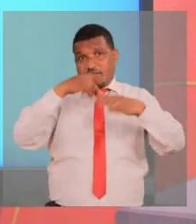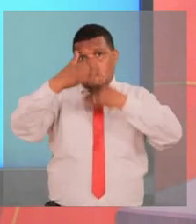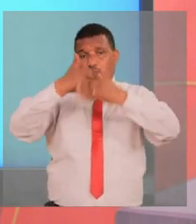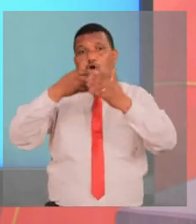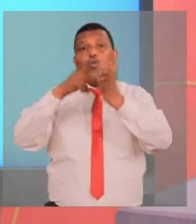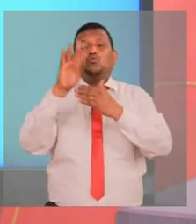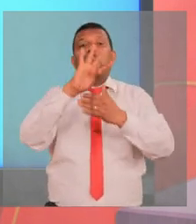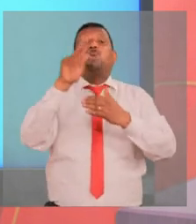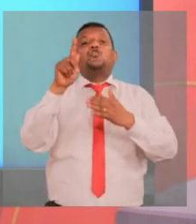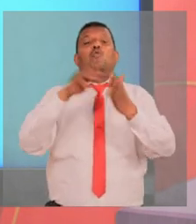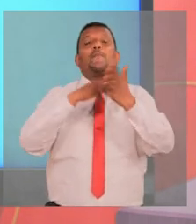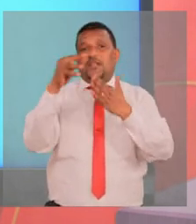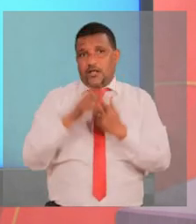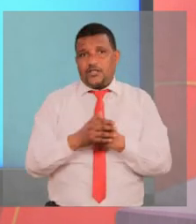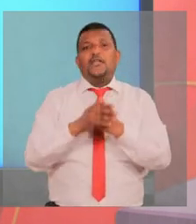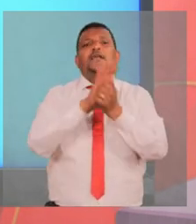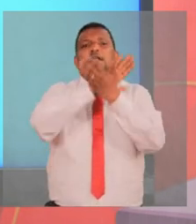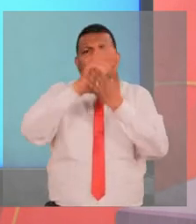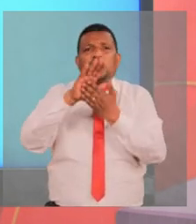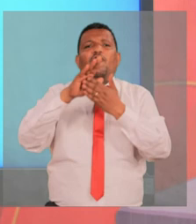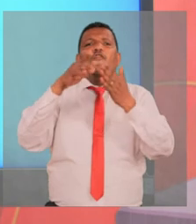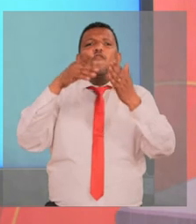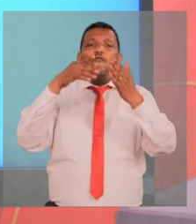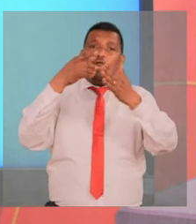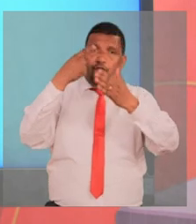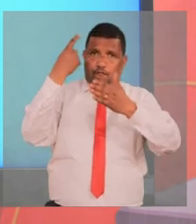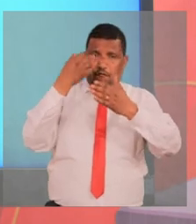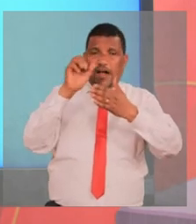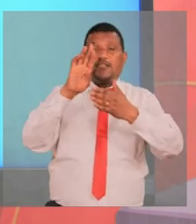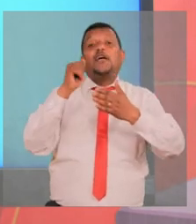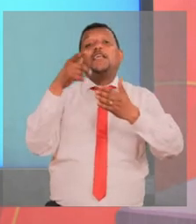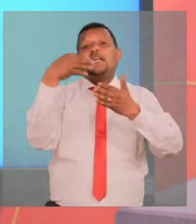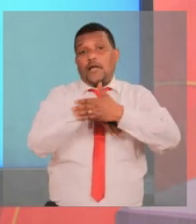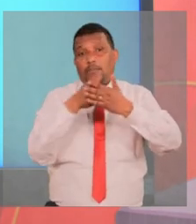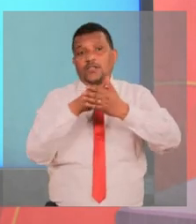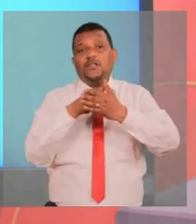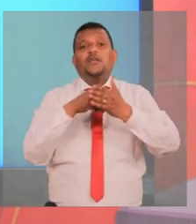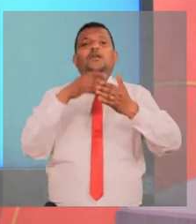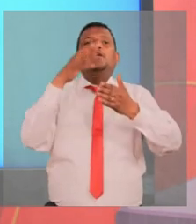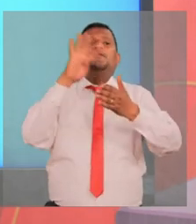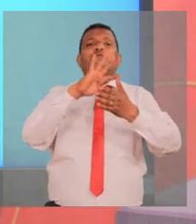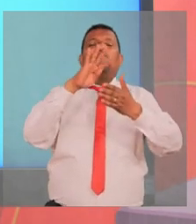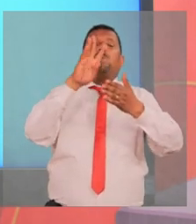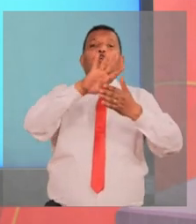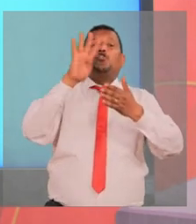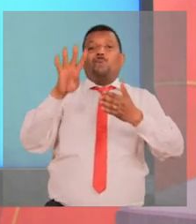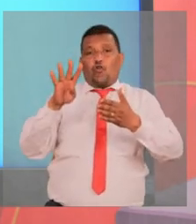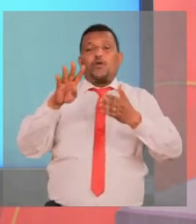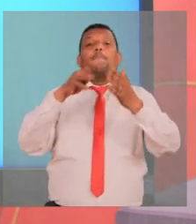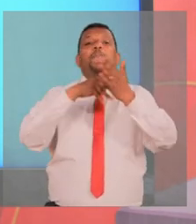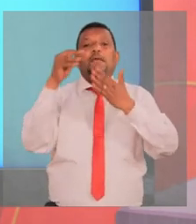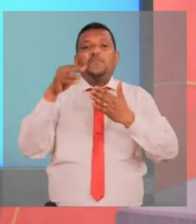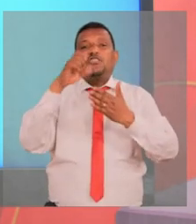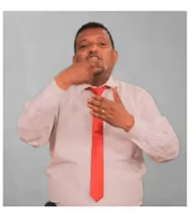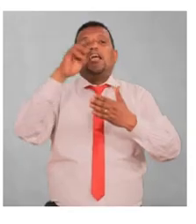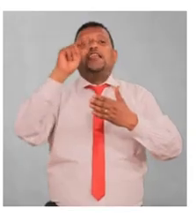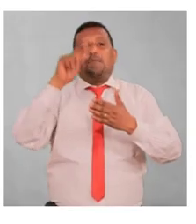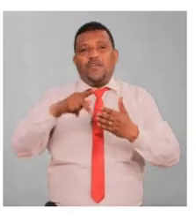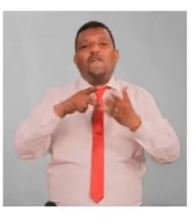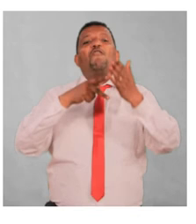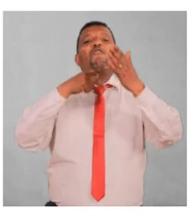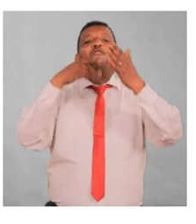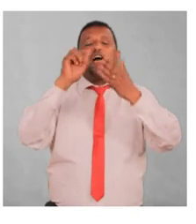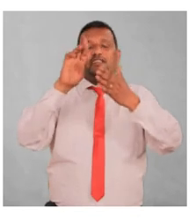मिनियन रुष 150 ग्राम मिश्री मिली सहित चार मीडियम वेयर इज द चीफ एंड फीयर फैक्टर कॉस्ट